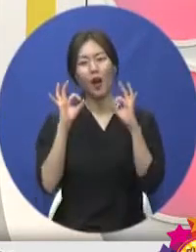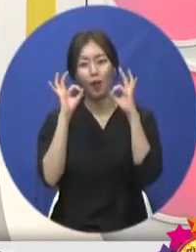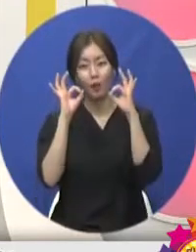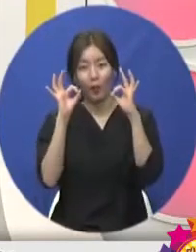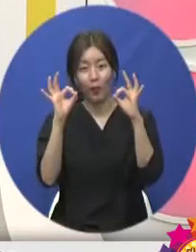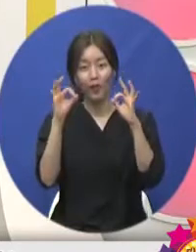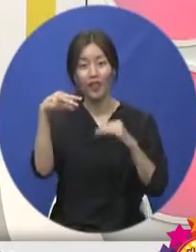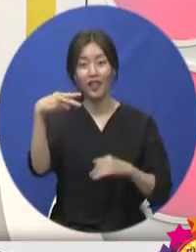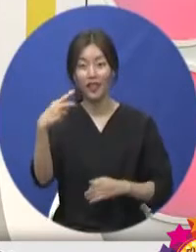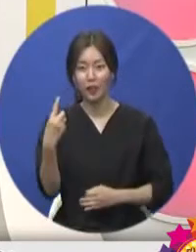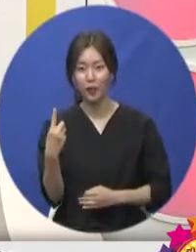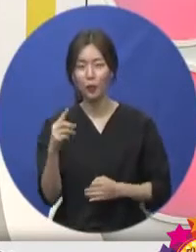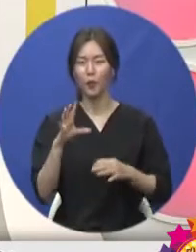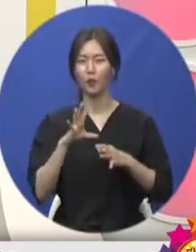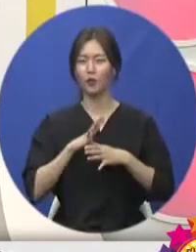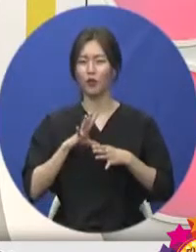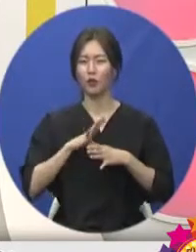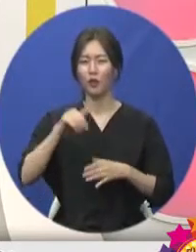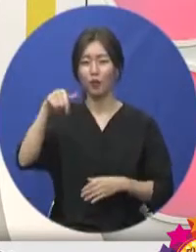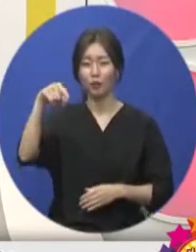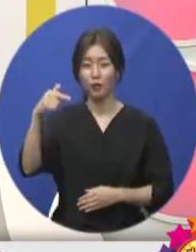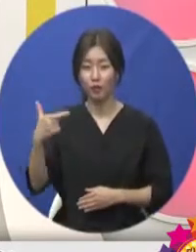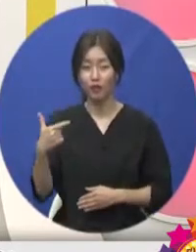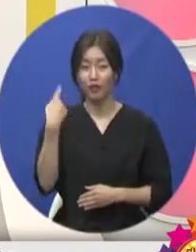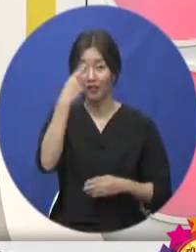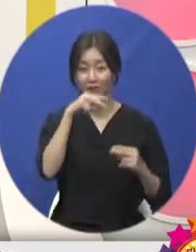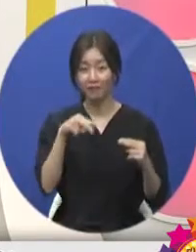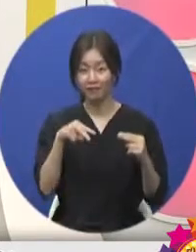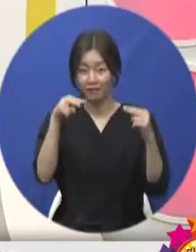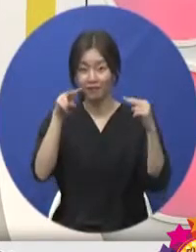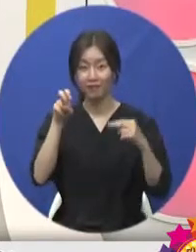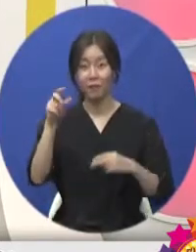포기도 무섭군. 마주치면